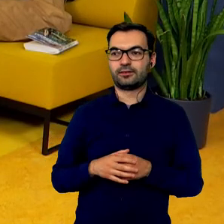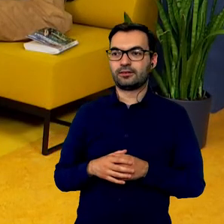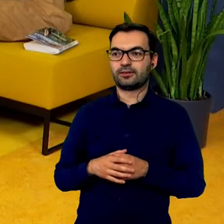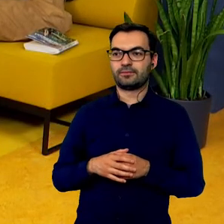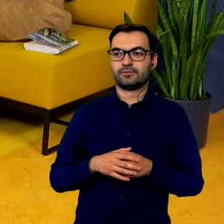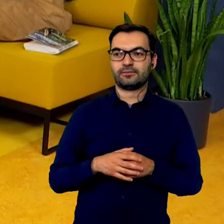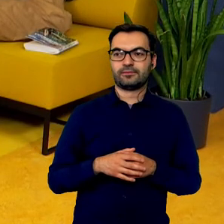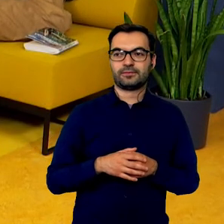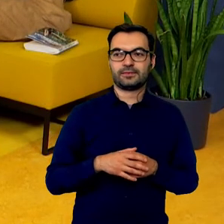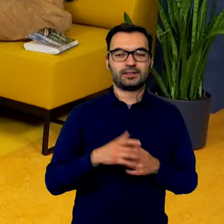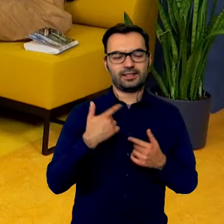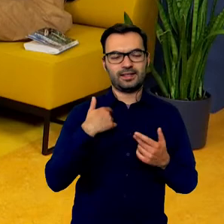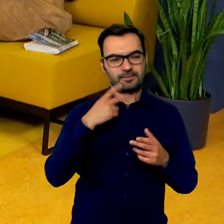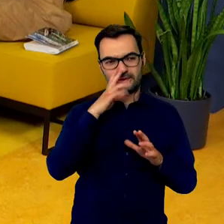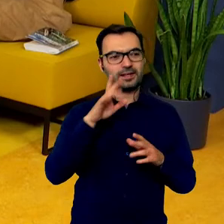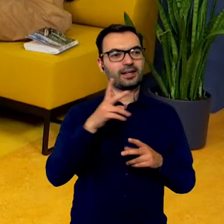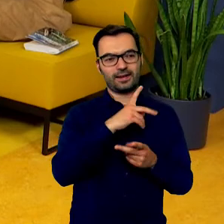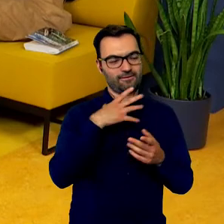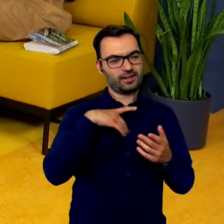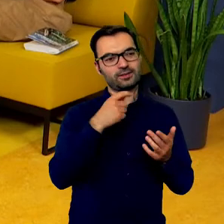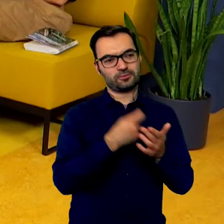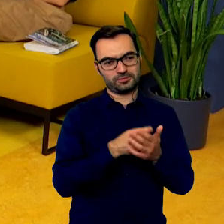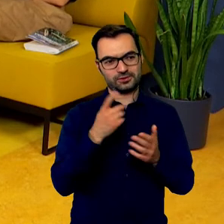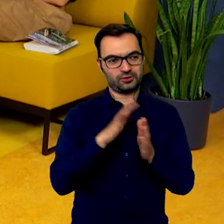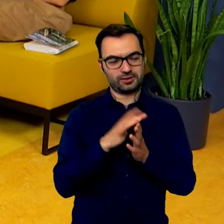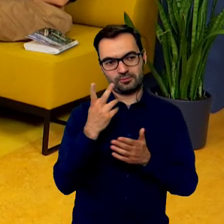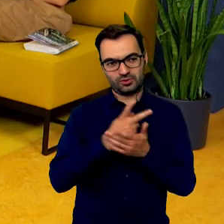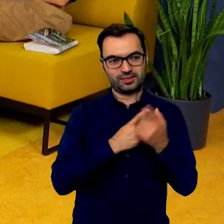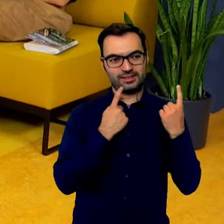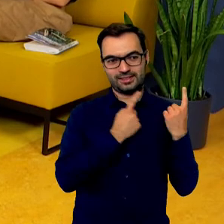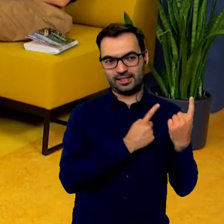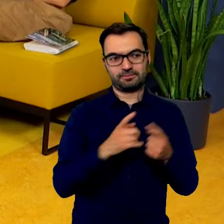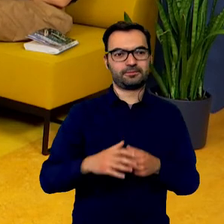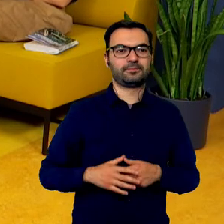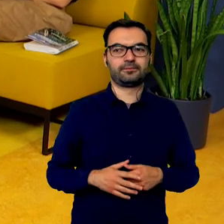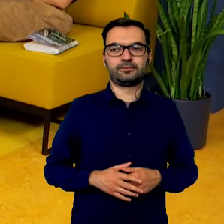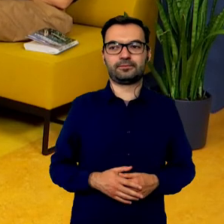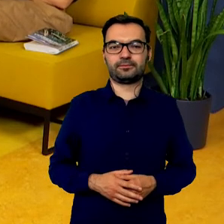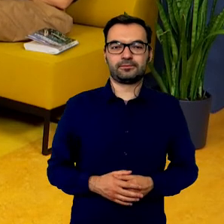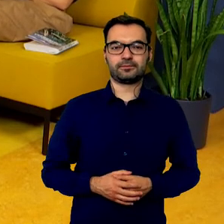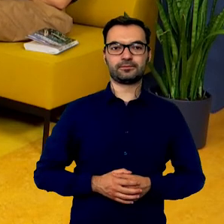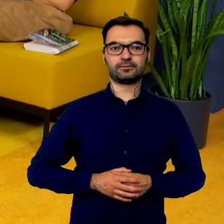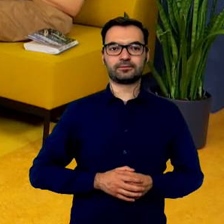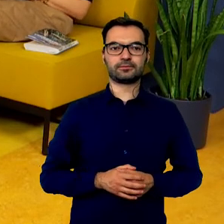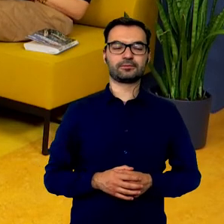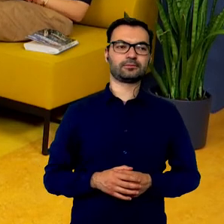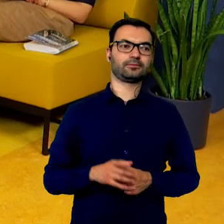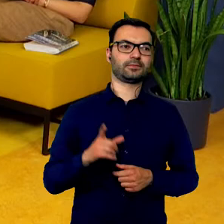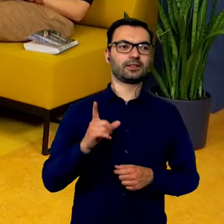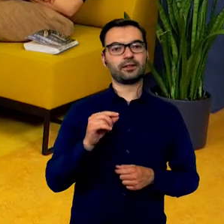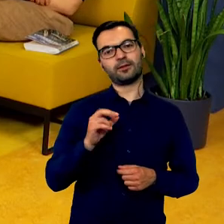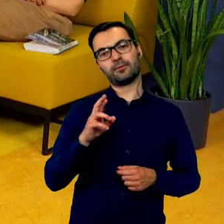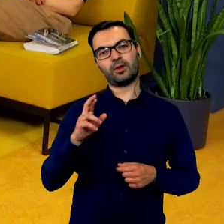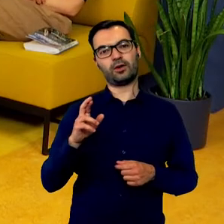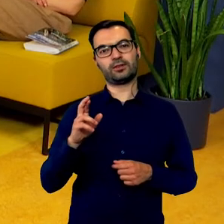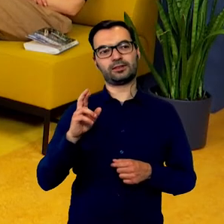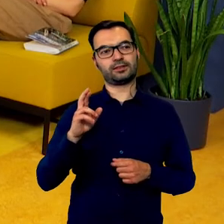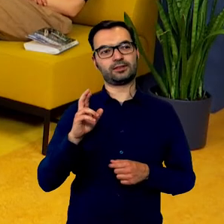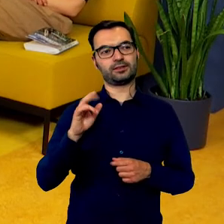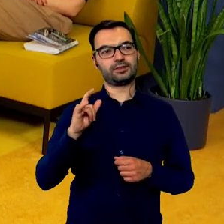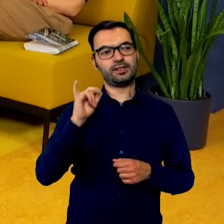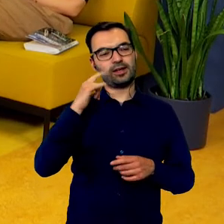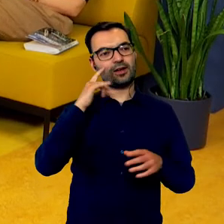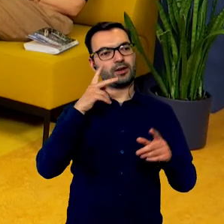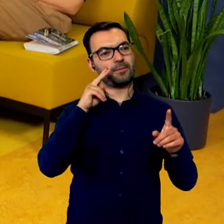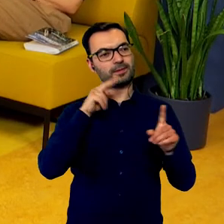ich pokazywała do kamery, bo zachęcamy, żeby każdy wziął książkę do ręki, ale też on trochę tak jakby patrzeć na to jego spojrzenie na panią.